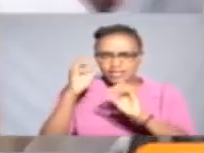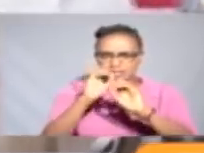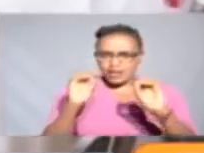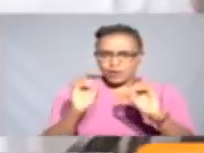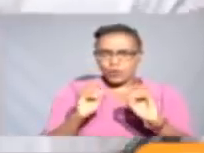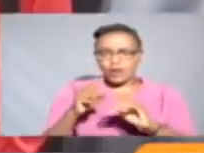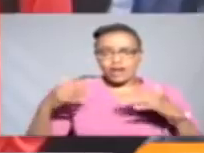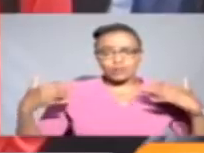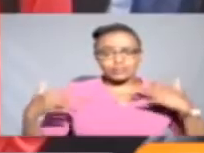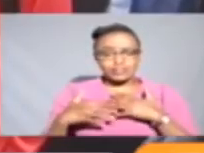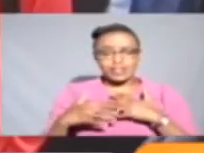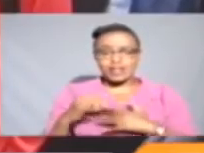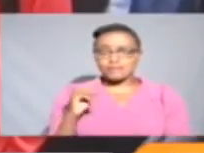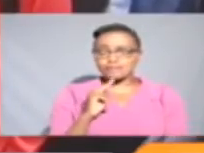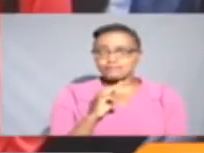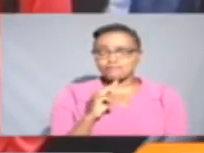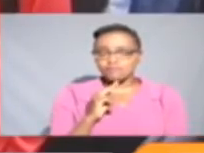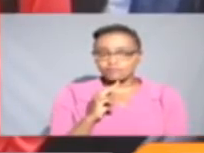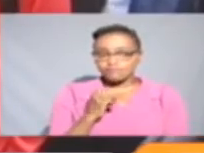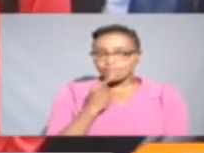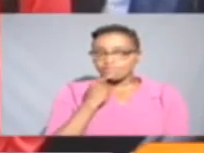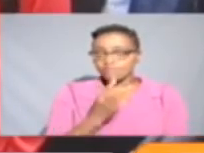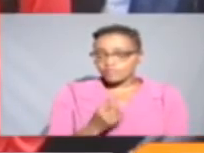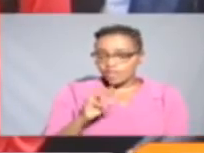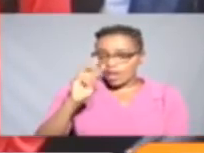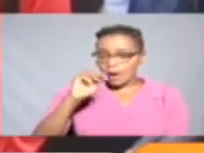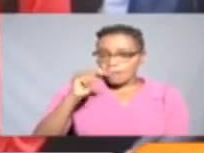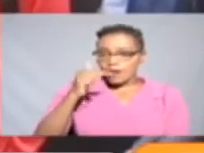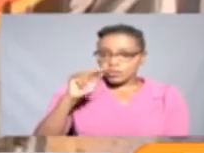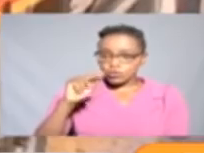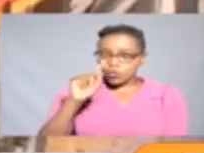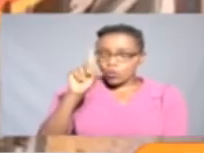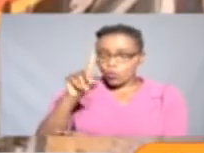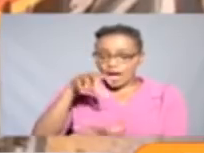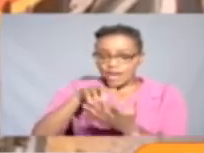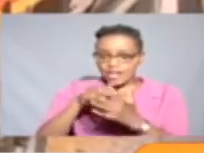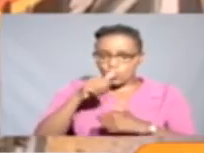vya kuogofya. Alitaja mauaji ya Matungu kama moja ya visa